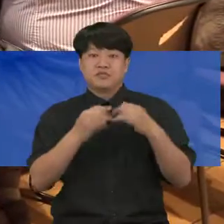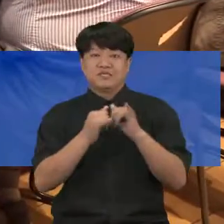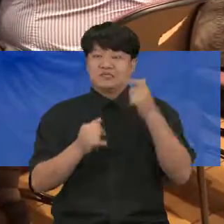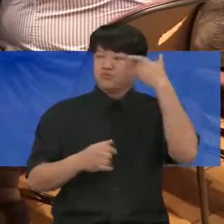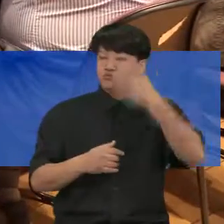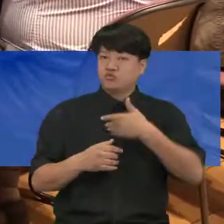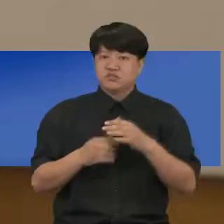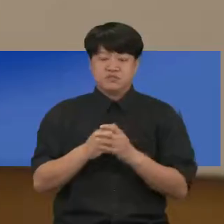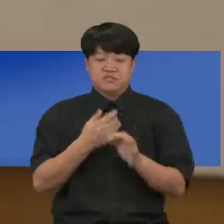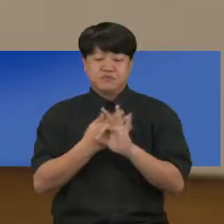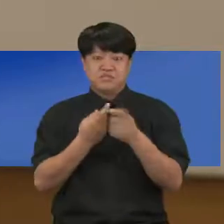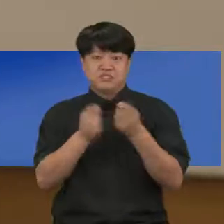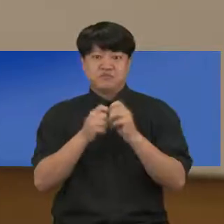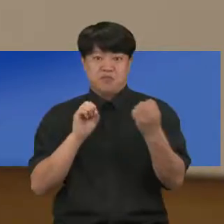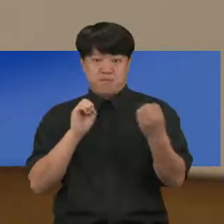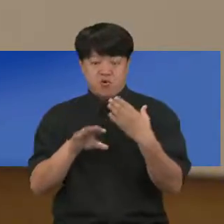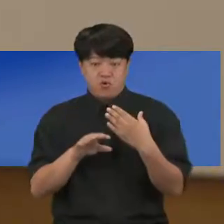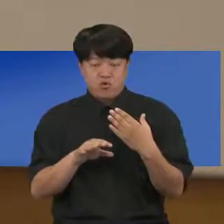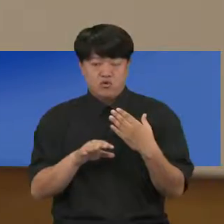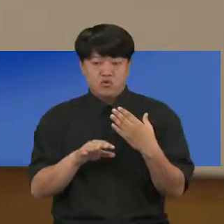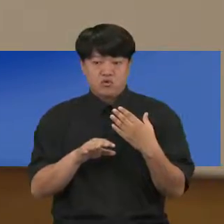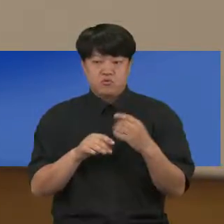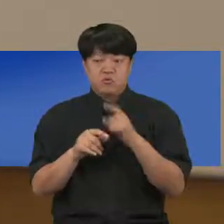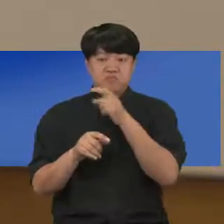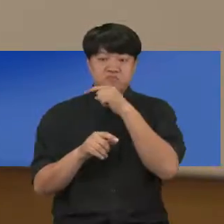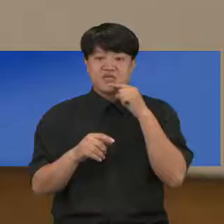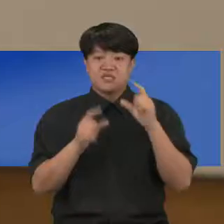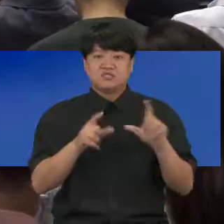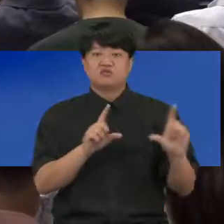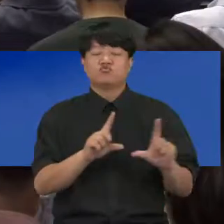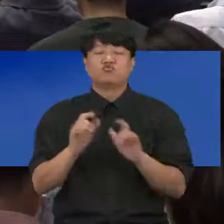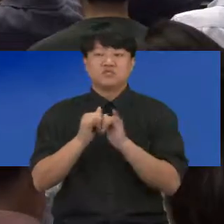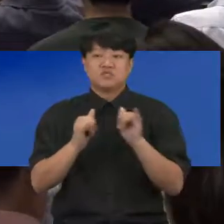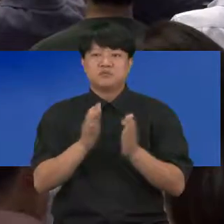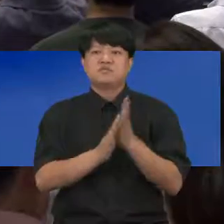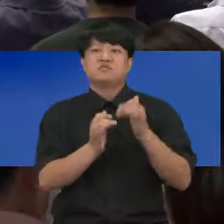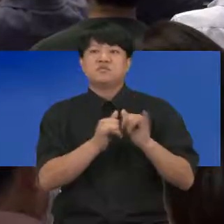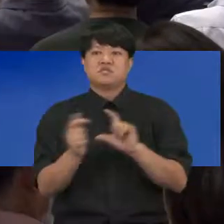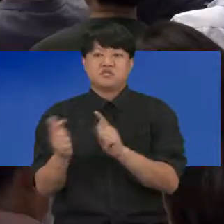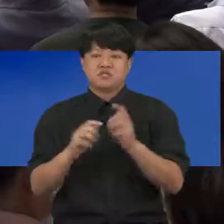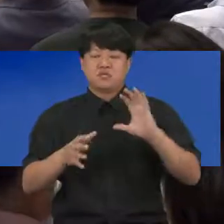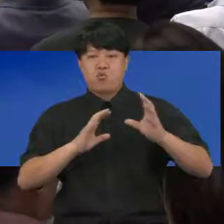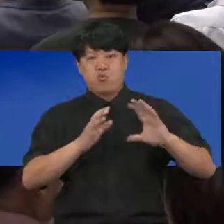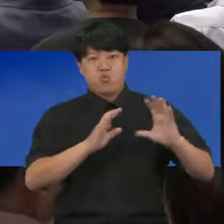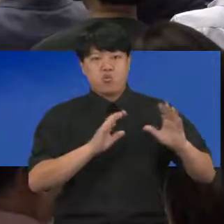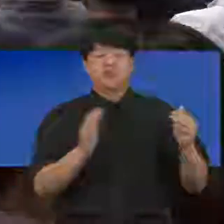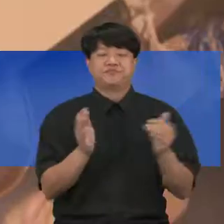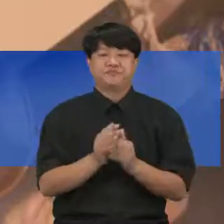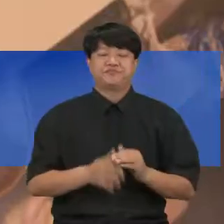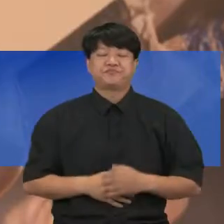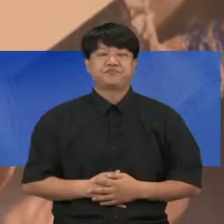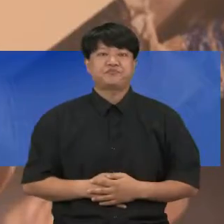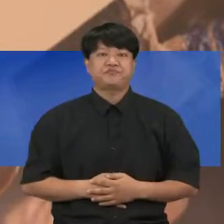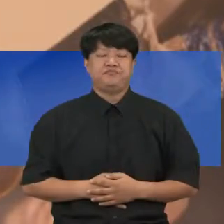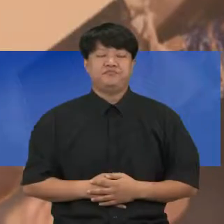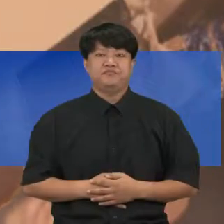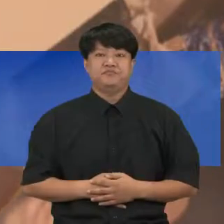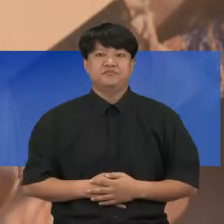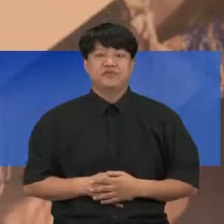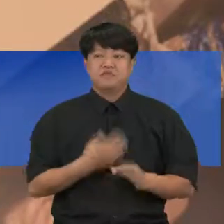참석자들의 질문에 tf 위원들이 답변하고 피해 지역 주민을 비롯한 시민들이 자유롭게 의견을 개진해